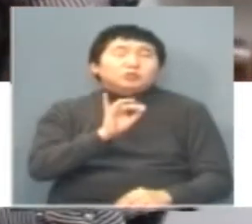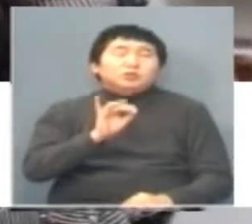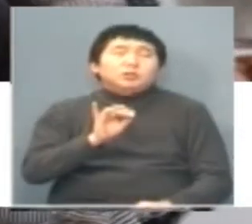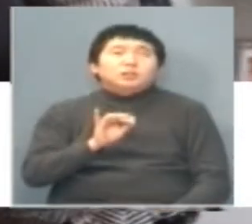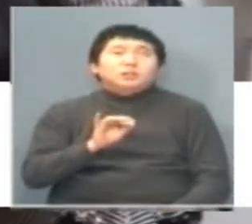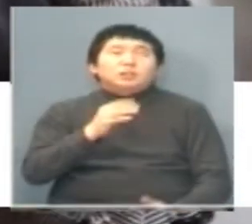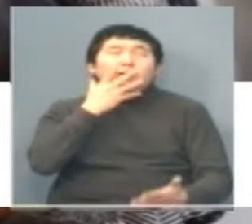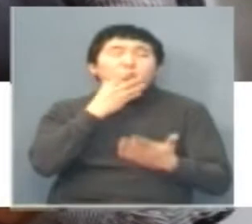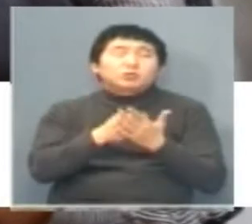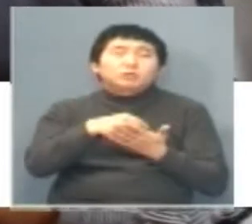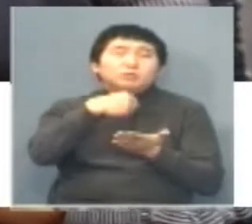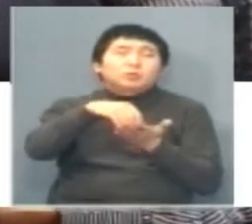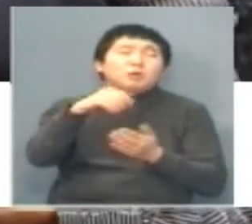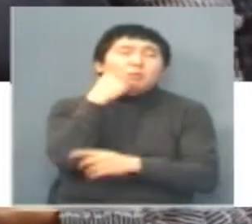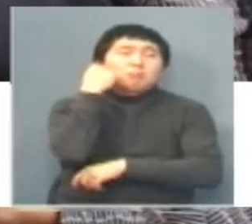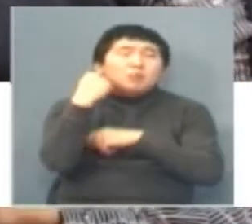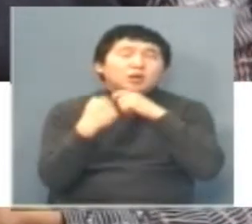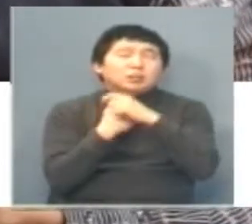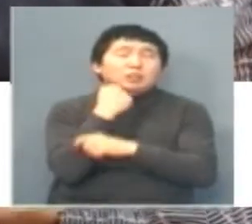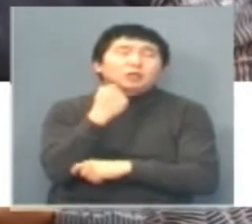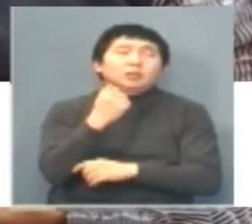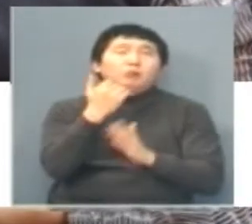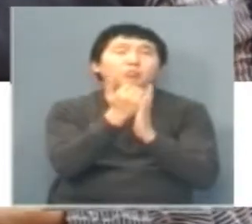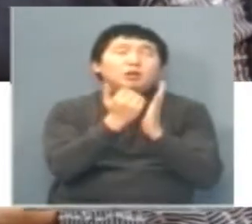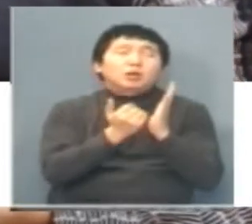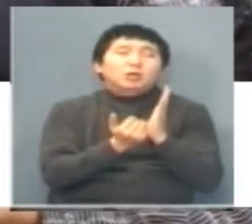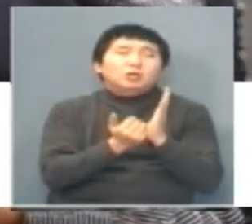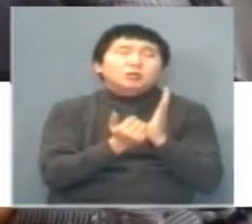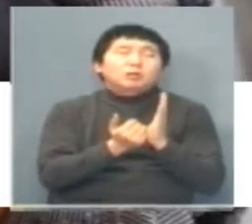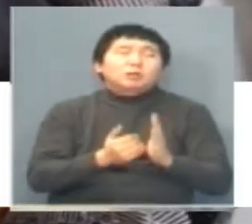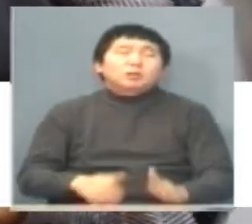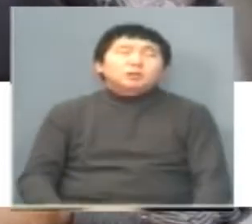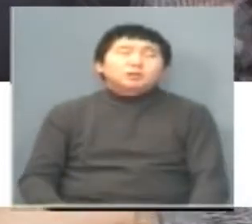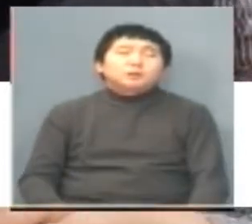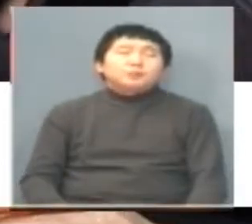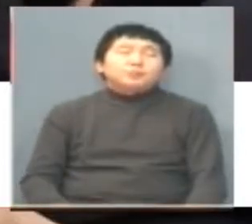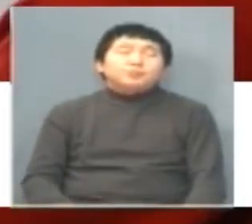я смогла приобрести благодаря гранту. Эта программа пришлась мне как раз кстати.